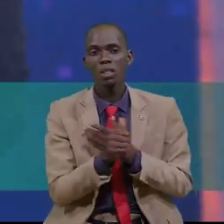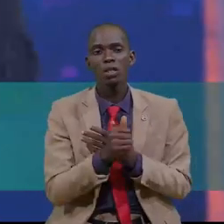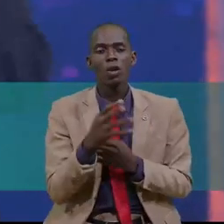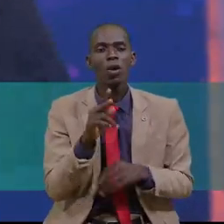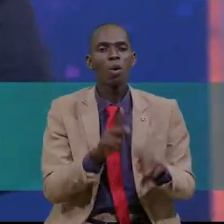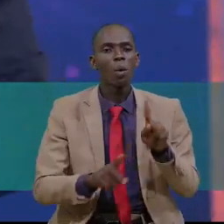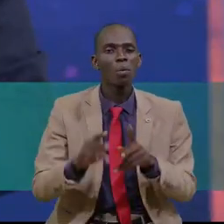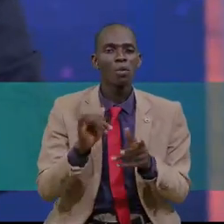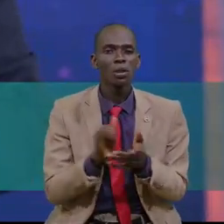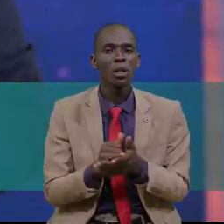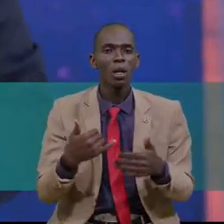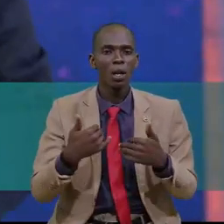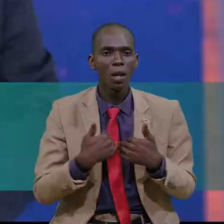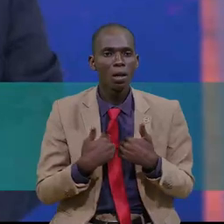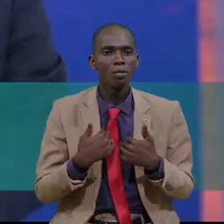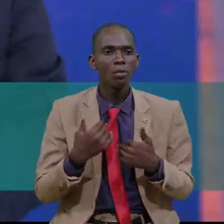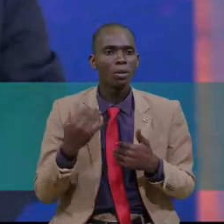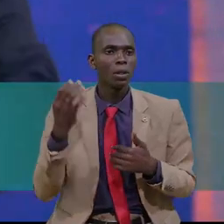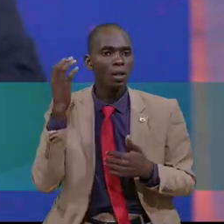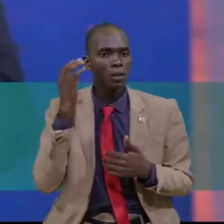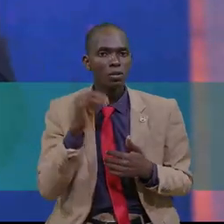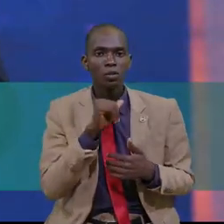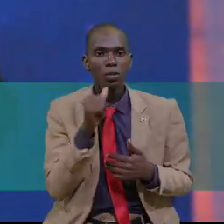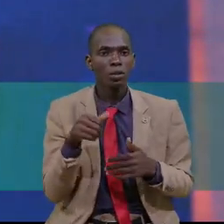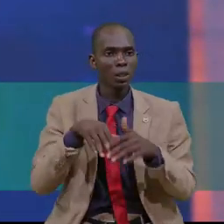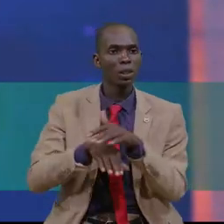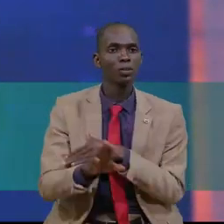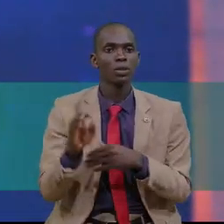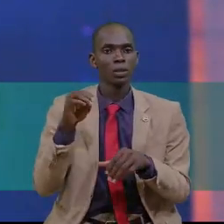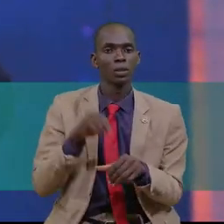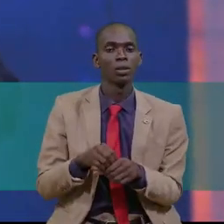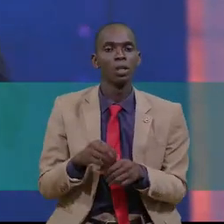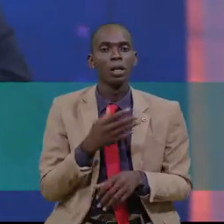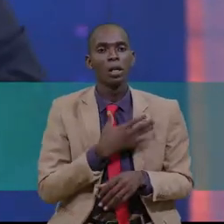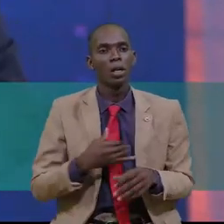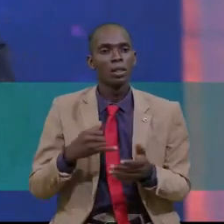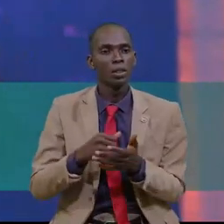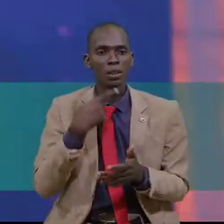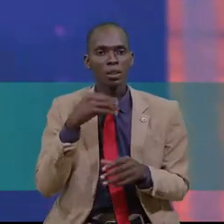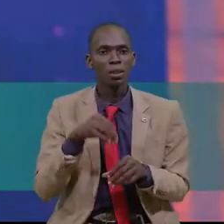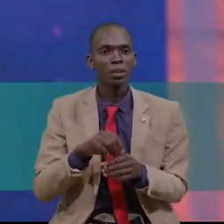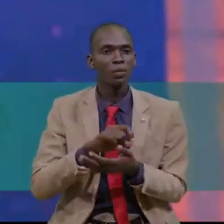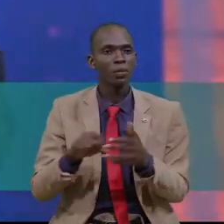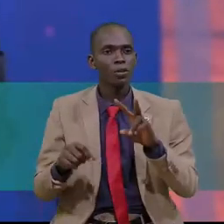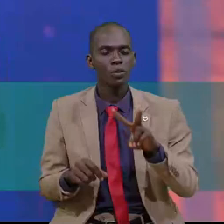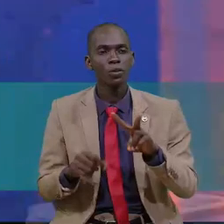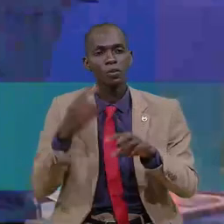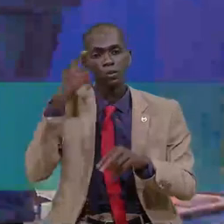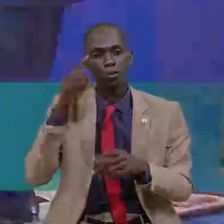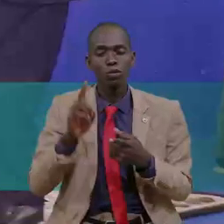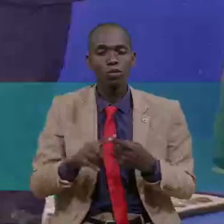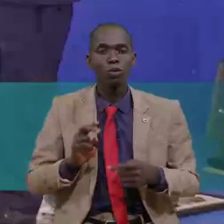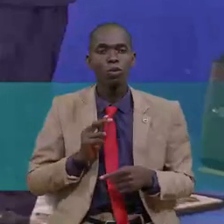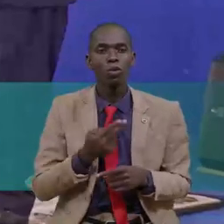pour ceux-là qui ont entendu de ne pas entrer. Et il dit, verset 2,